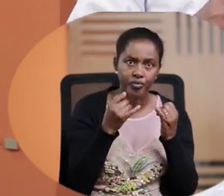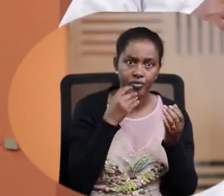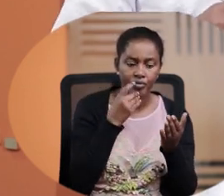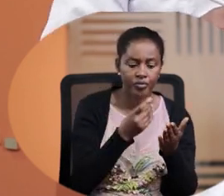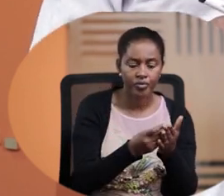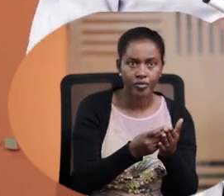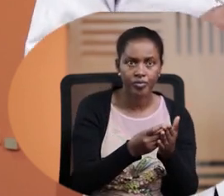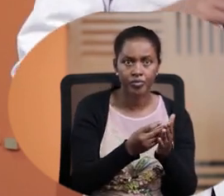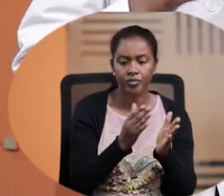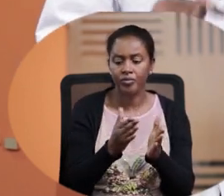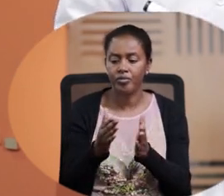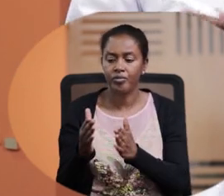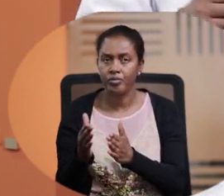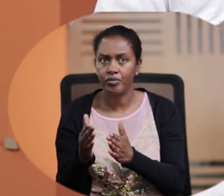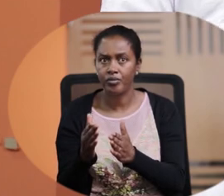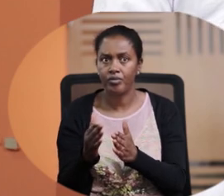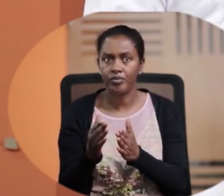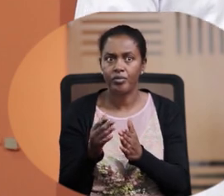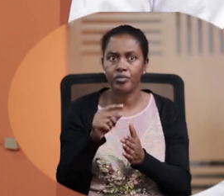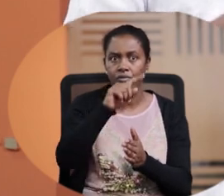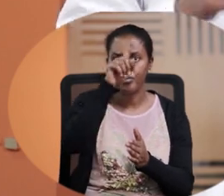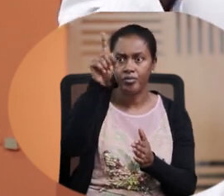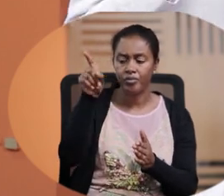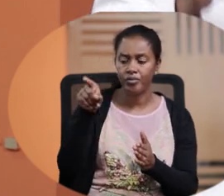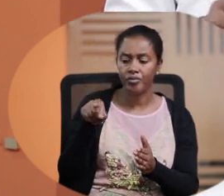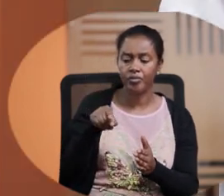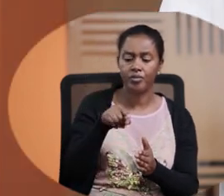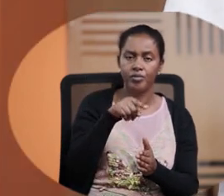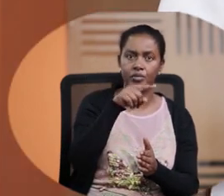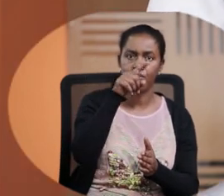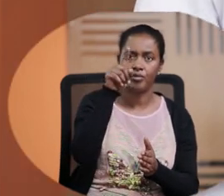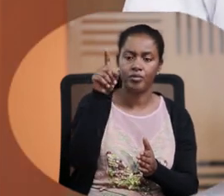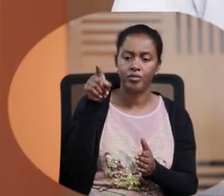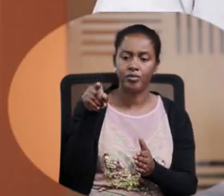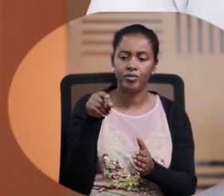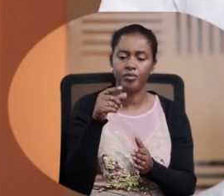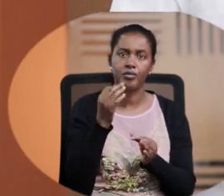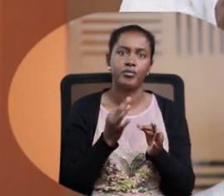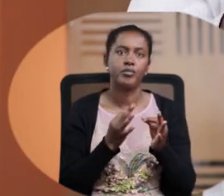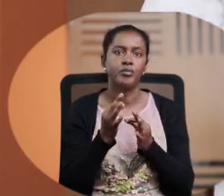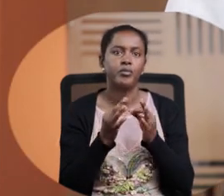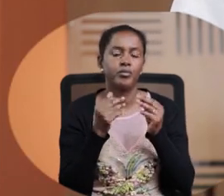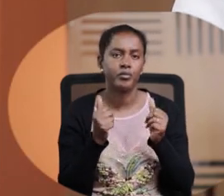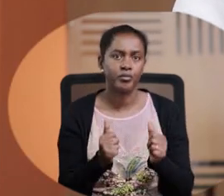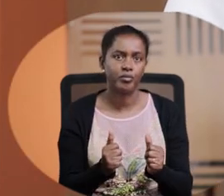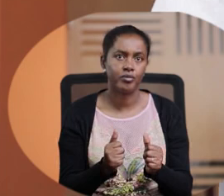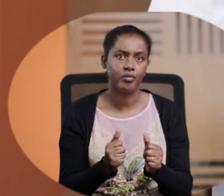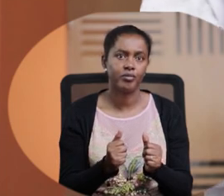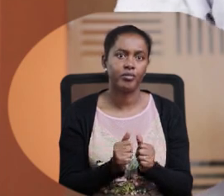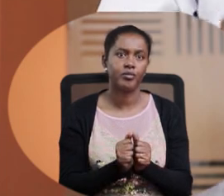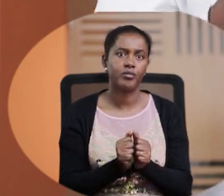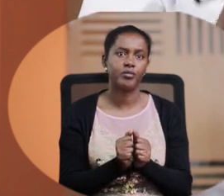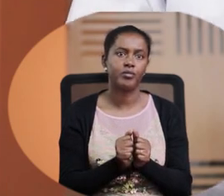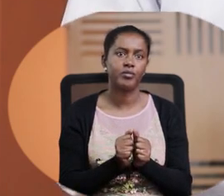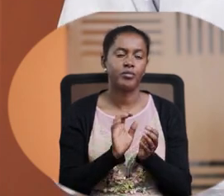bifa ittifufin saqabun yecha tufin saqabun odefanno gafanu ken inni kunimo gengo dan kutawan gengo bakka garagaratti qodu dan